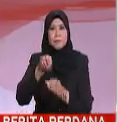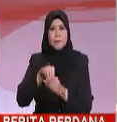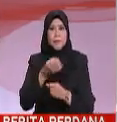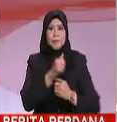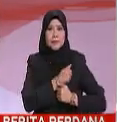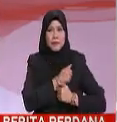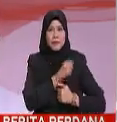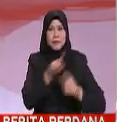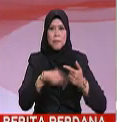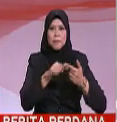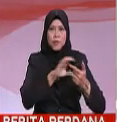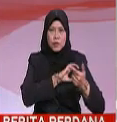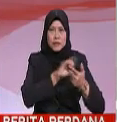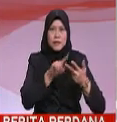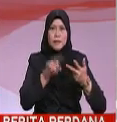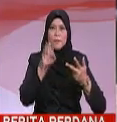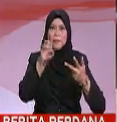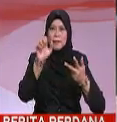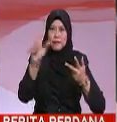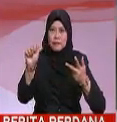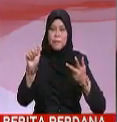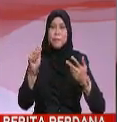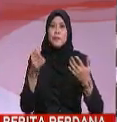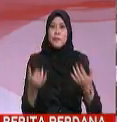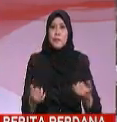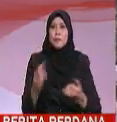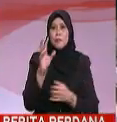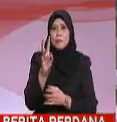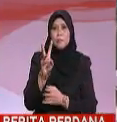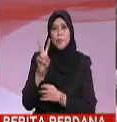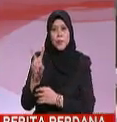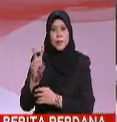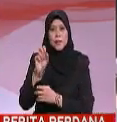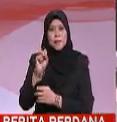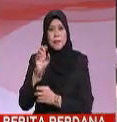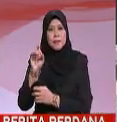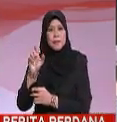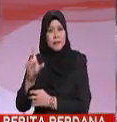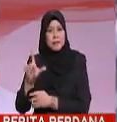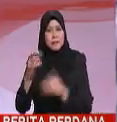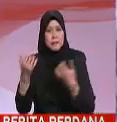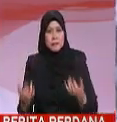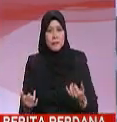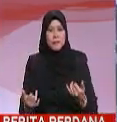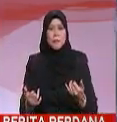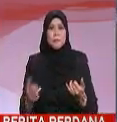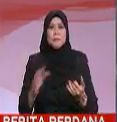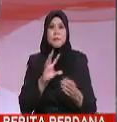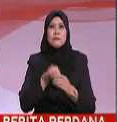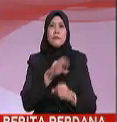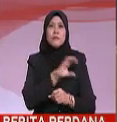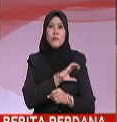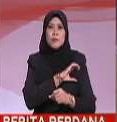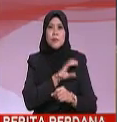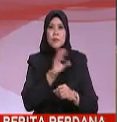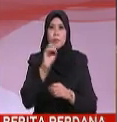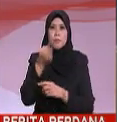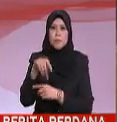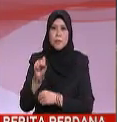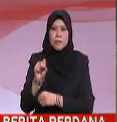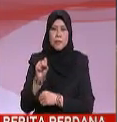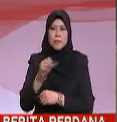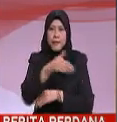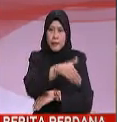ATM, PDRM dan Rela. Manakala 62 SJR dilaksanakan PDRM menerusi op benteng